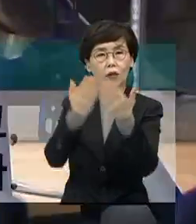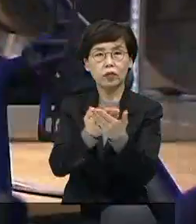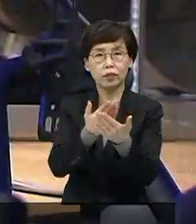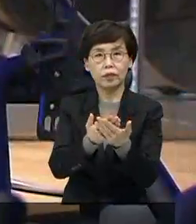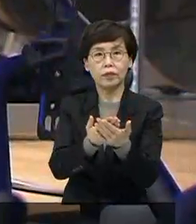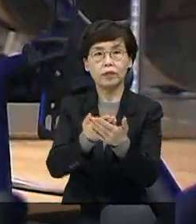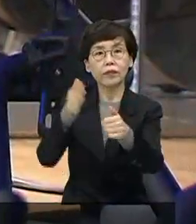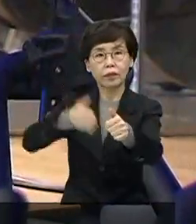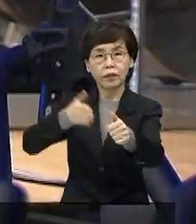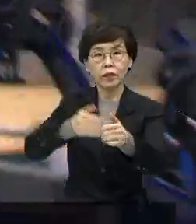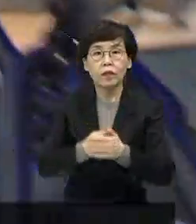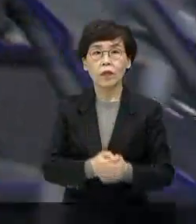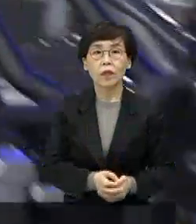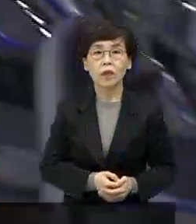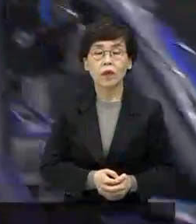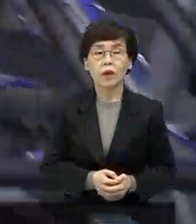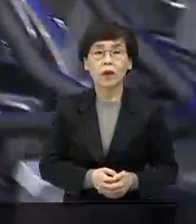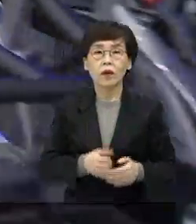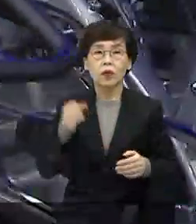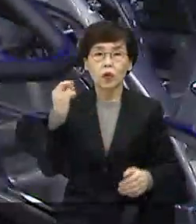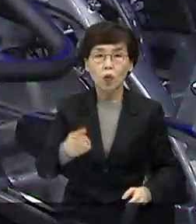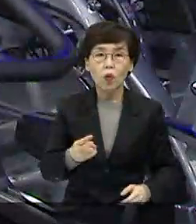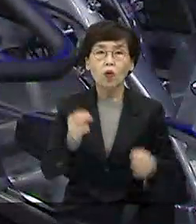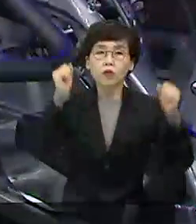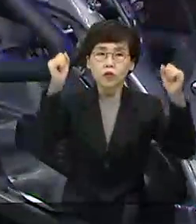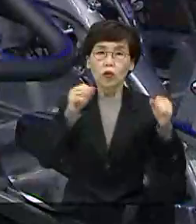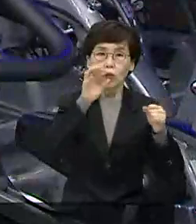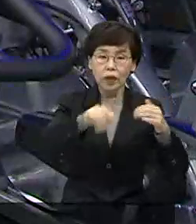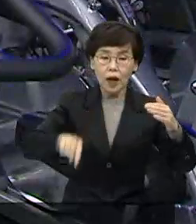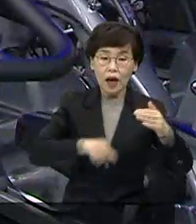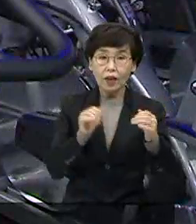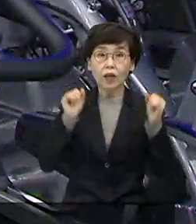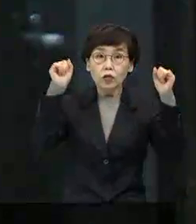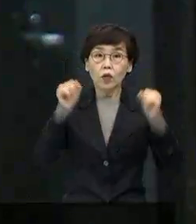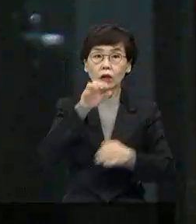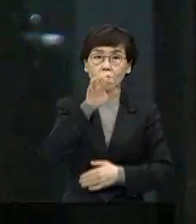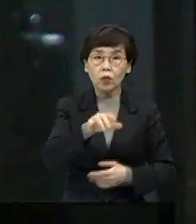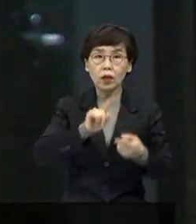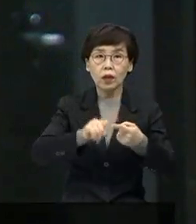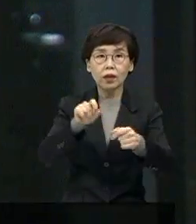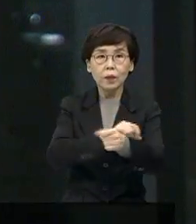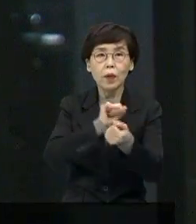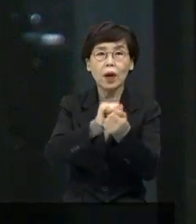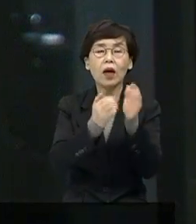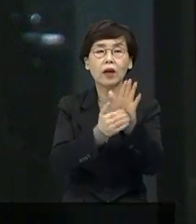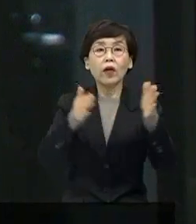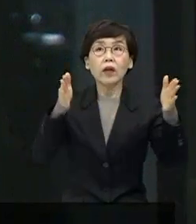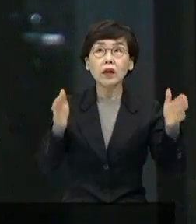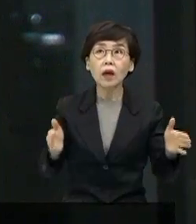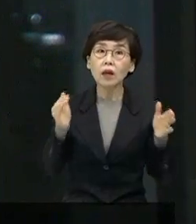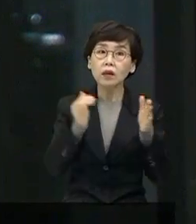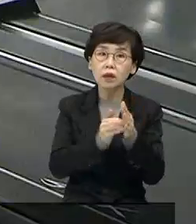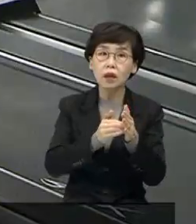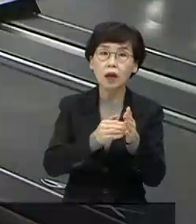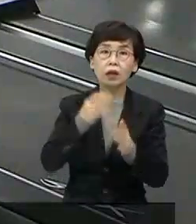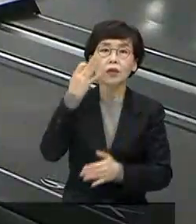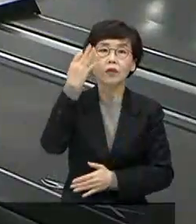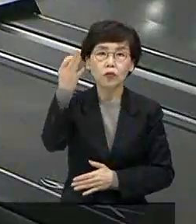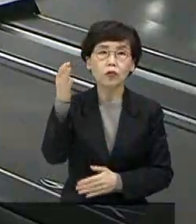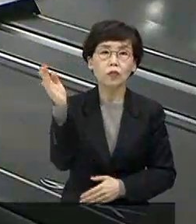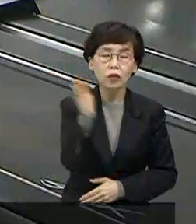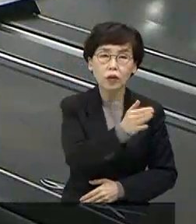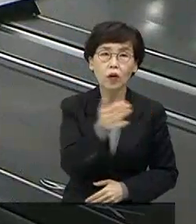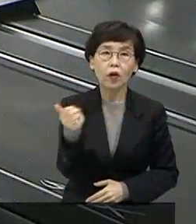바랍니다. 방역당국은 이 밖에 헬스장 등 실내 체육시설에 대해서 특별 방역 기간이 끝나는 2주 뒤부터는